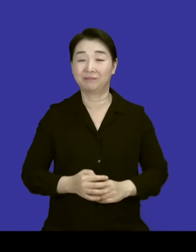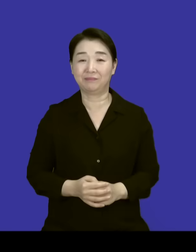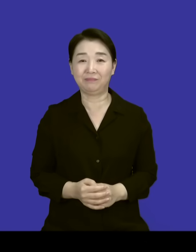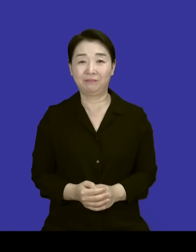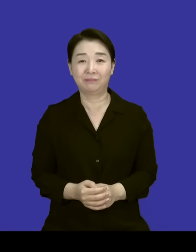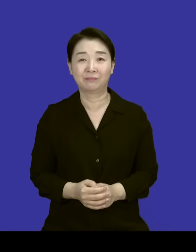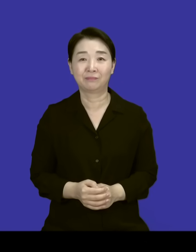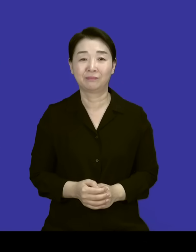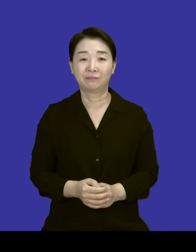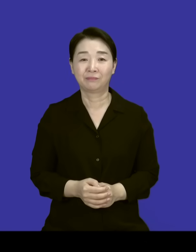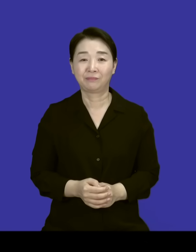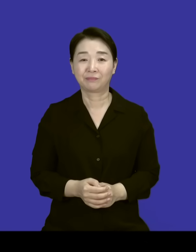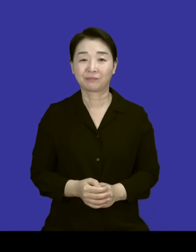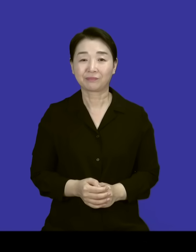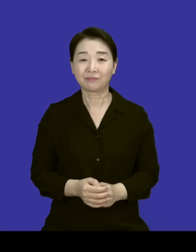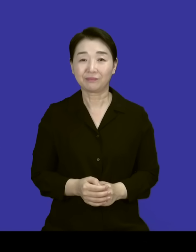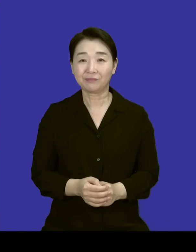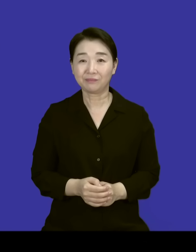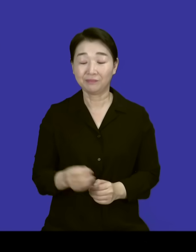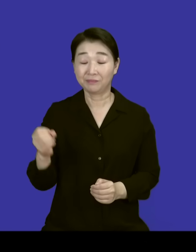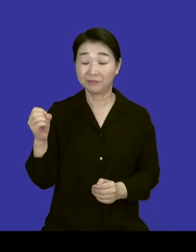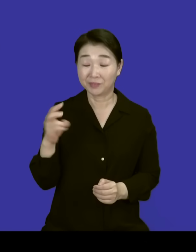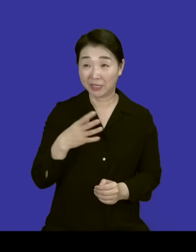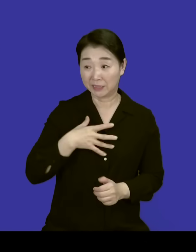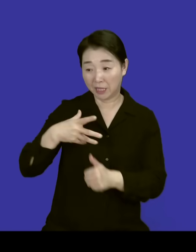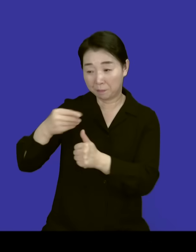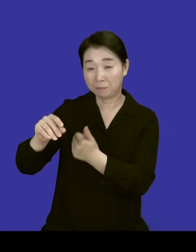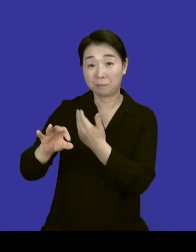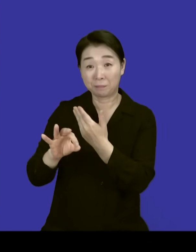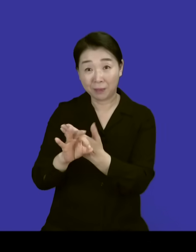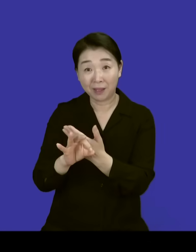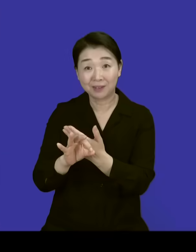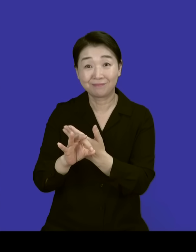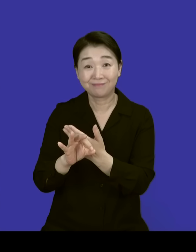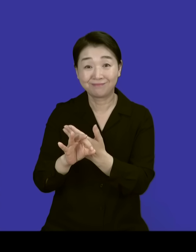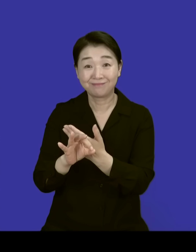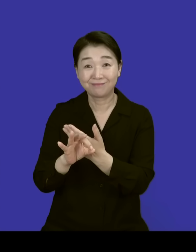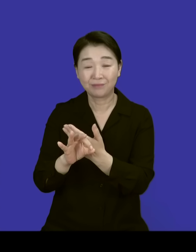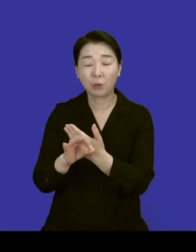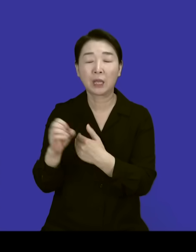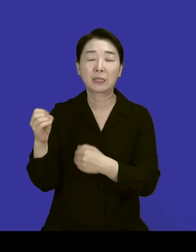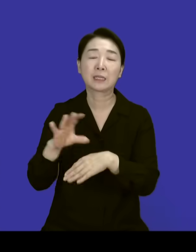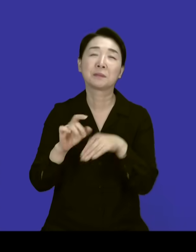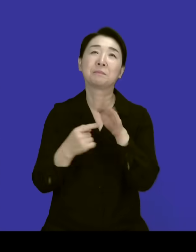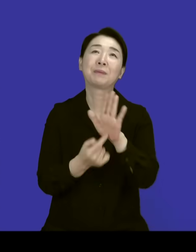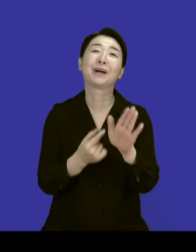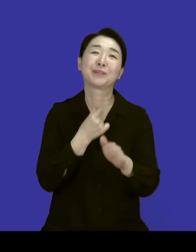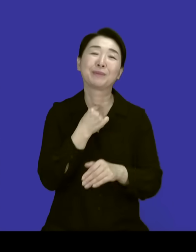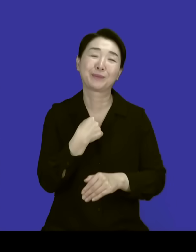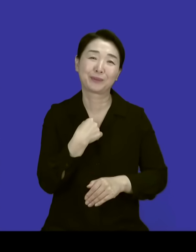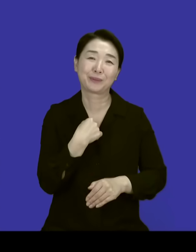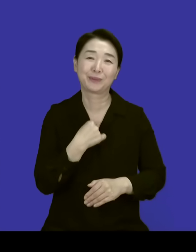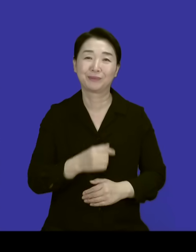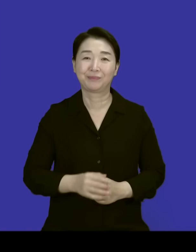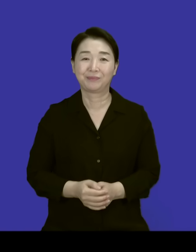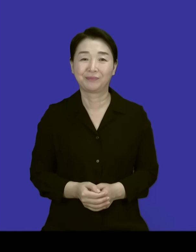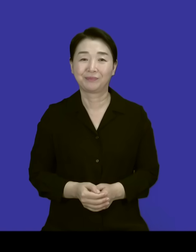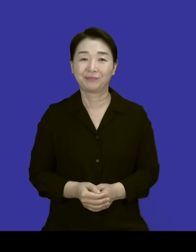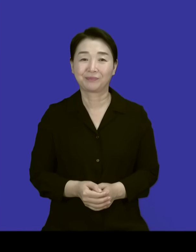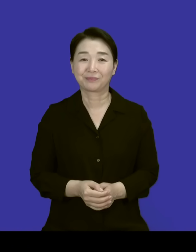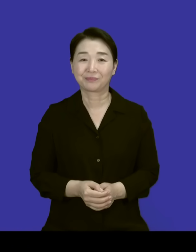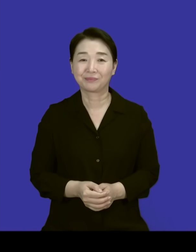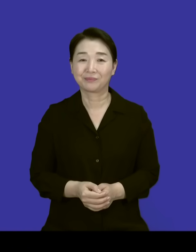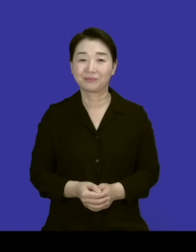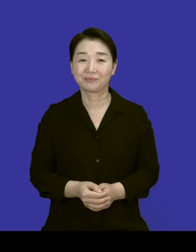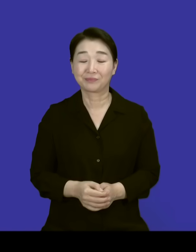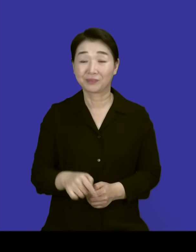꼭 다시 또 이곳에 불러주시면 이걸 한번 더 와야지라는 생각을 사실 하고 있었어요. 네. 그리고 여긴